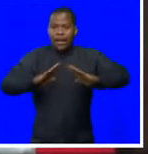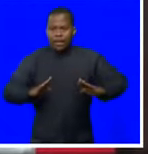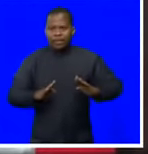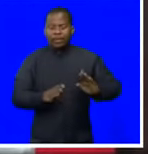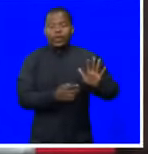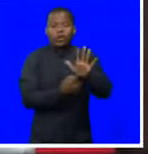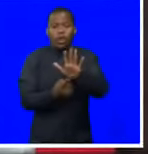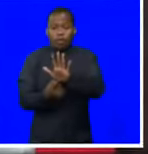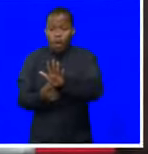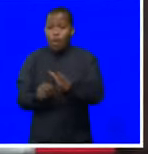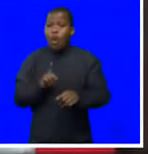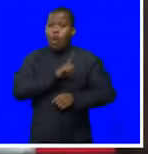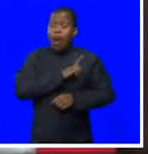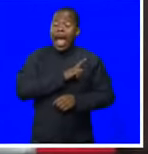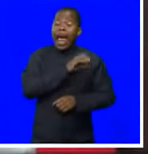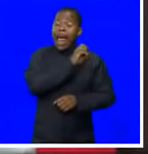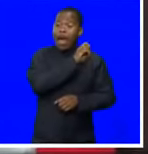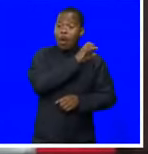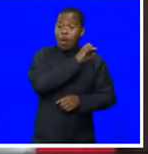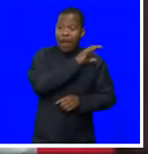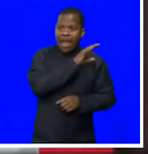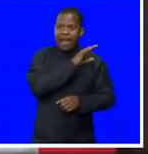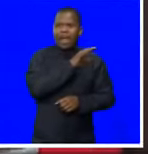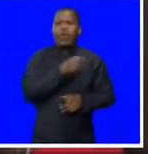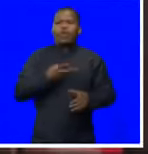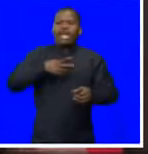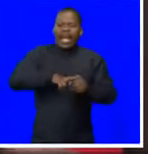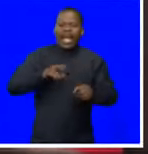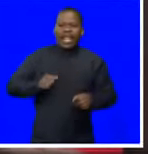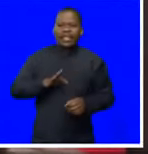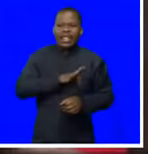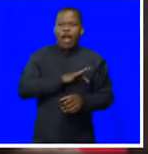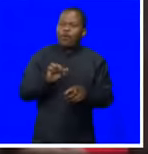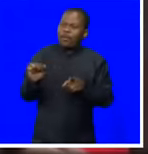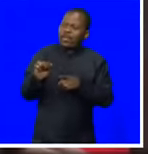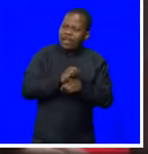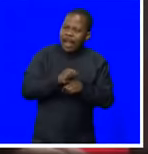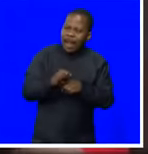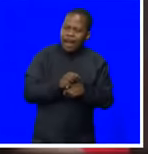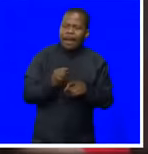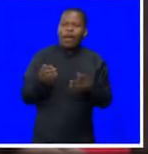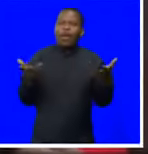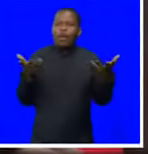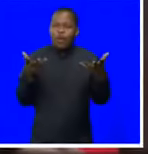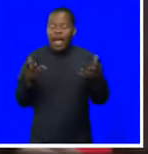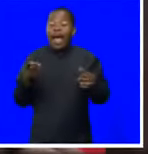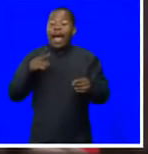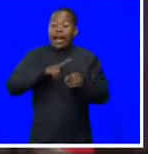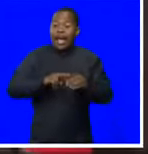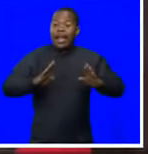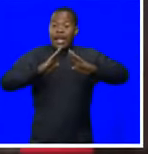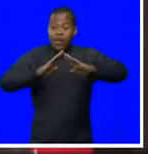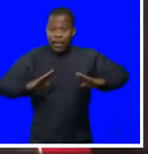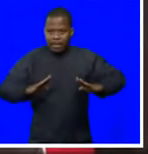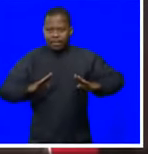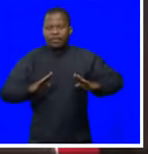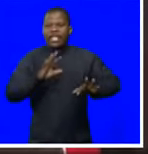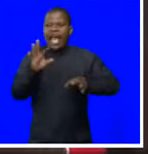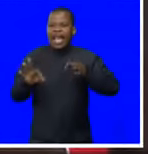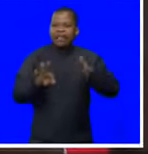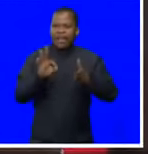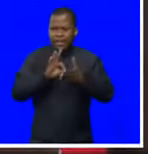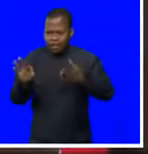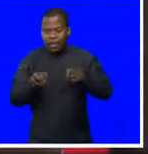salibandla elinokukhala ukuthi ngikuphi kona labaceceshwa khona laba labasebenza bakafaye. Cha lasikhombisa ke litiko indzawo